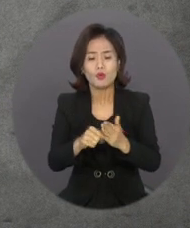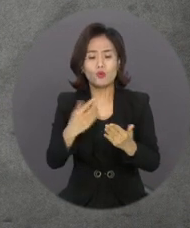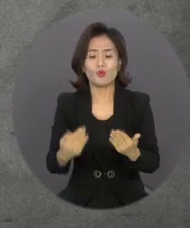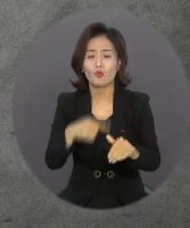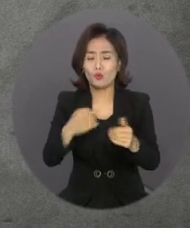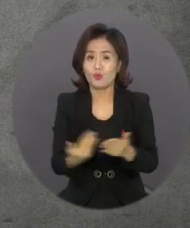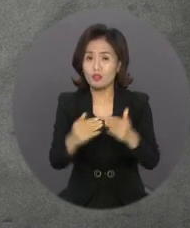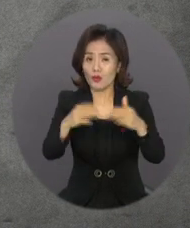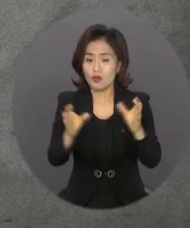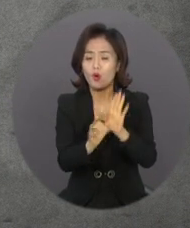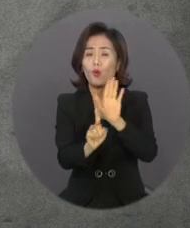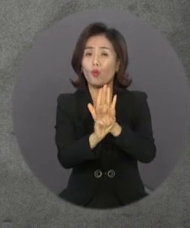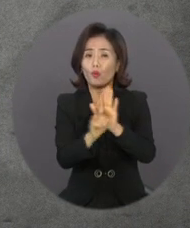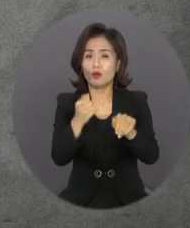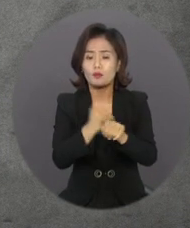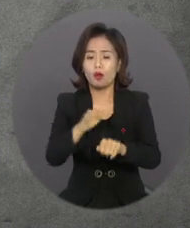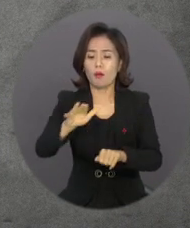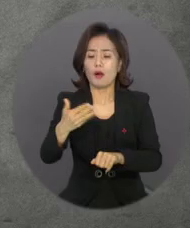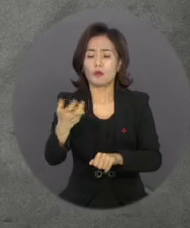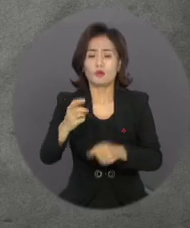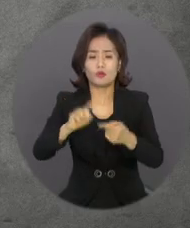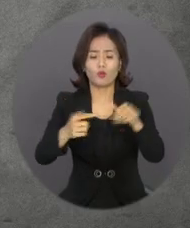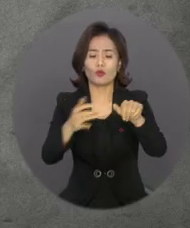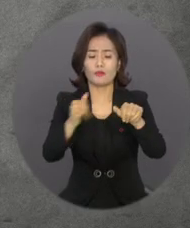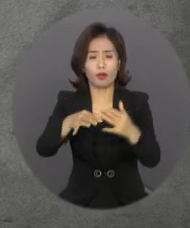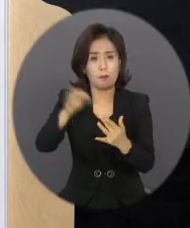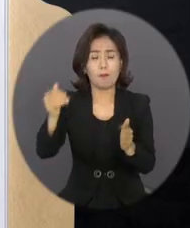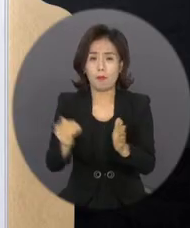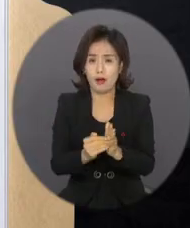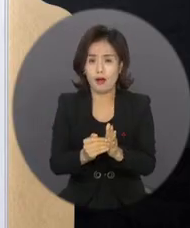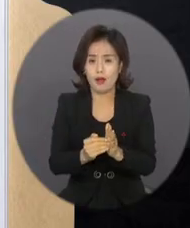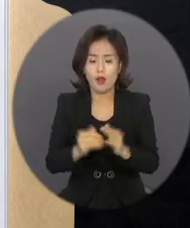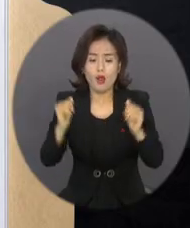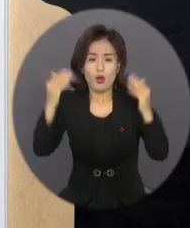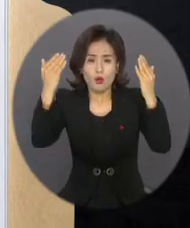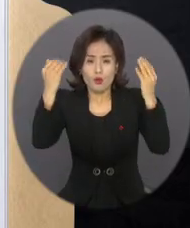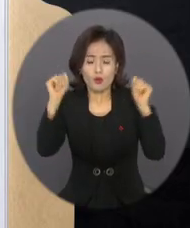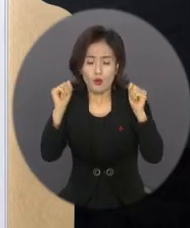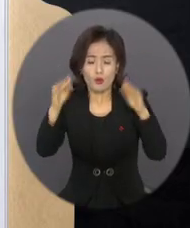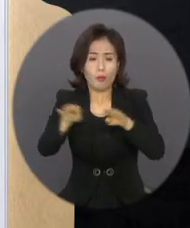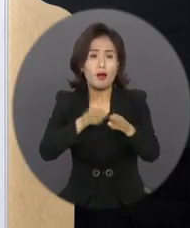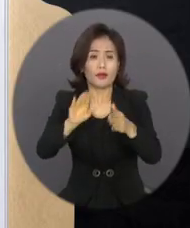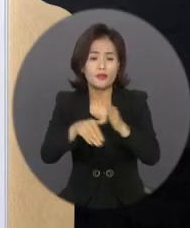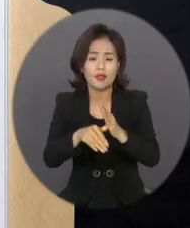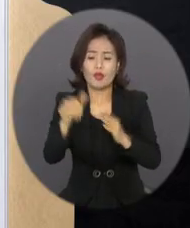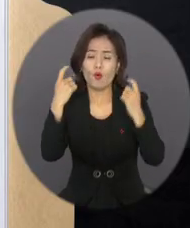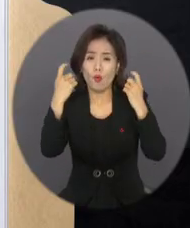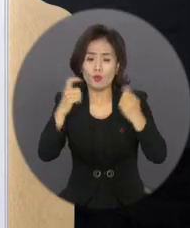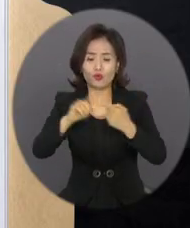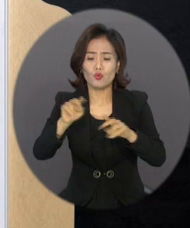냈고 지원자 498명 가운데 50명을 선발했습니다 겨울방학 동안 호주와 뉴질랜드에서